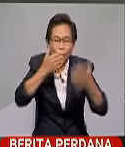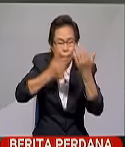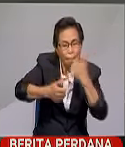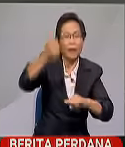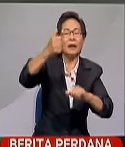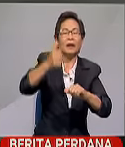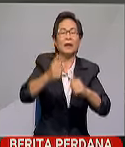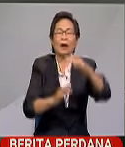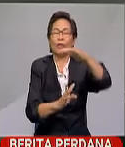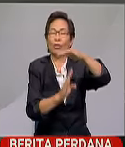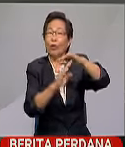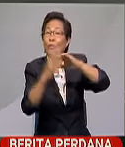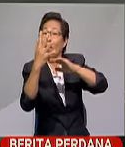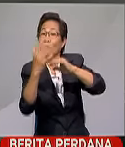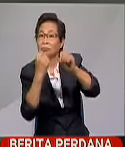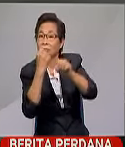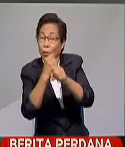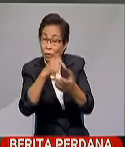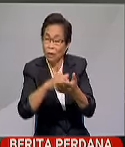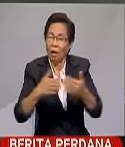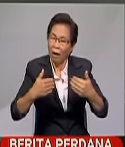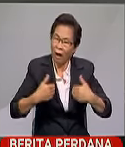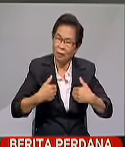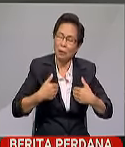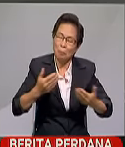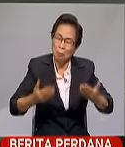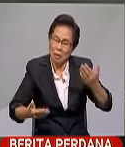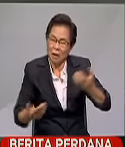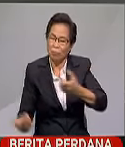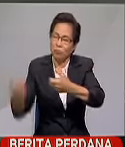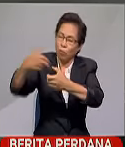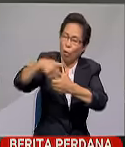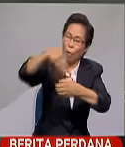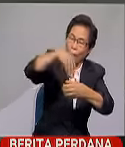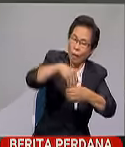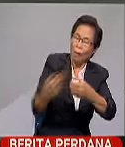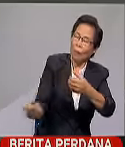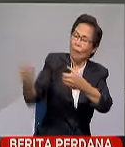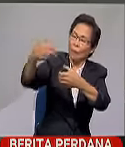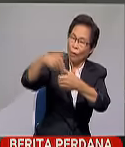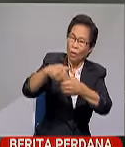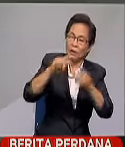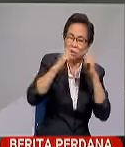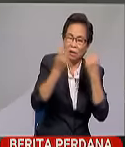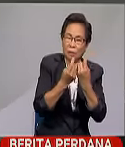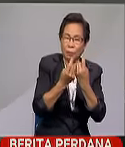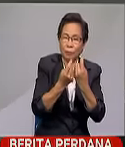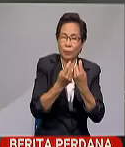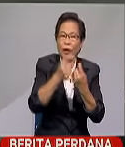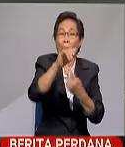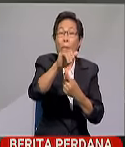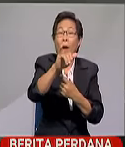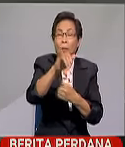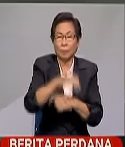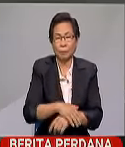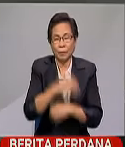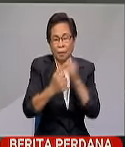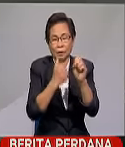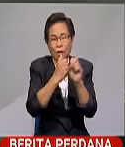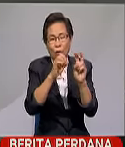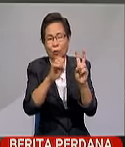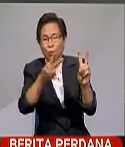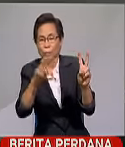top 5 tahun ni, okay, ada kemungkinan yang dia akan diserahkan masuk ke tim Petronas Yamaha tahun